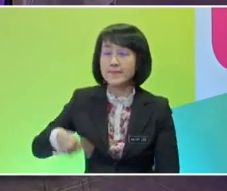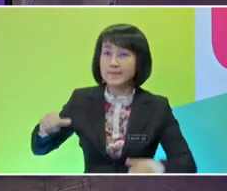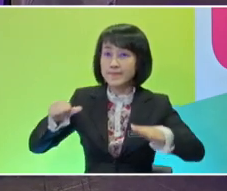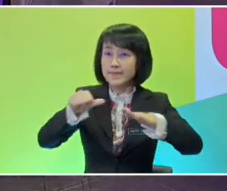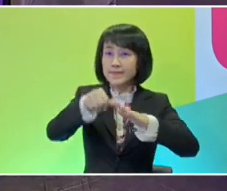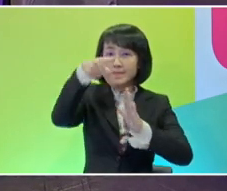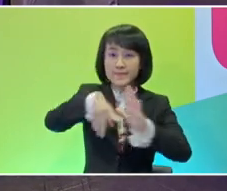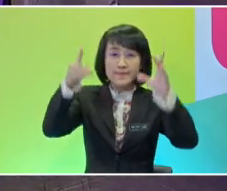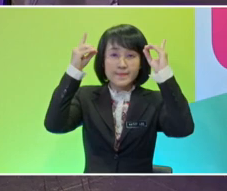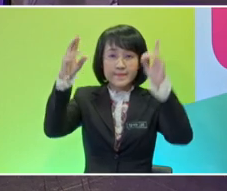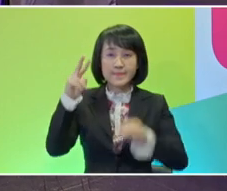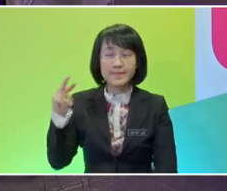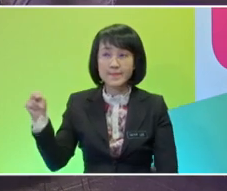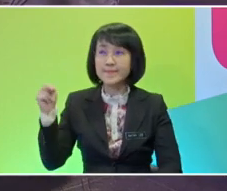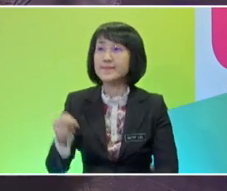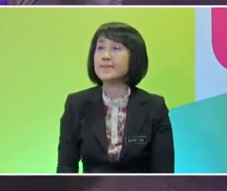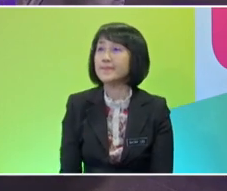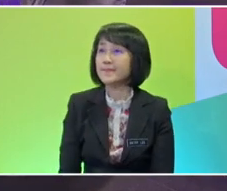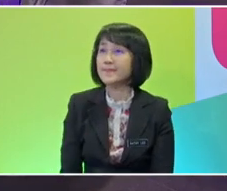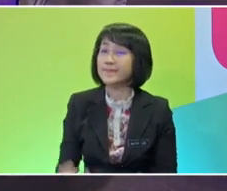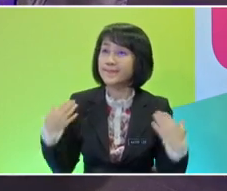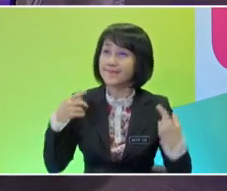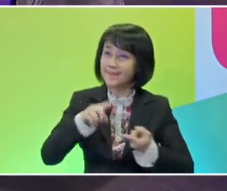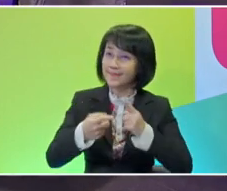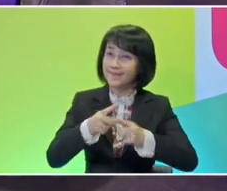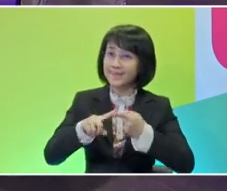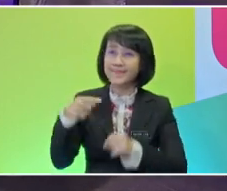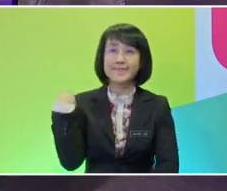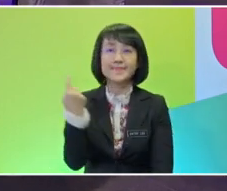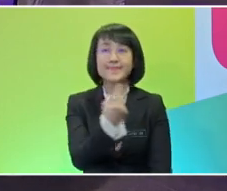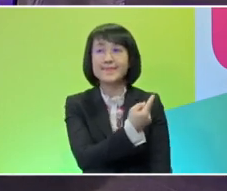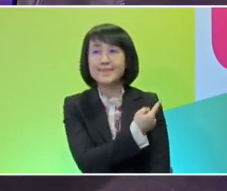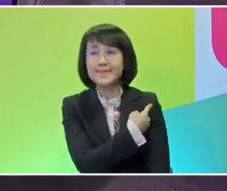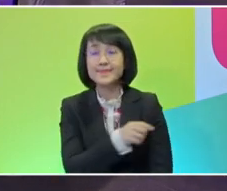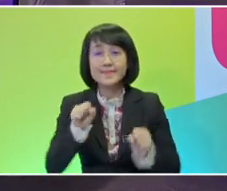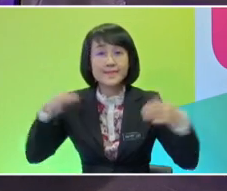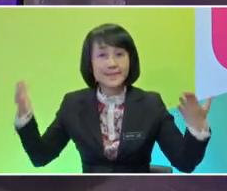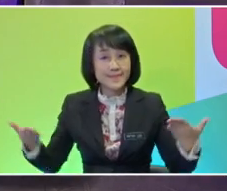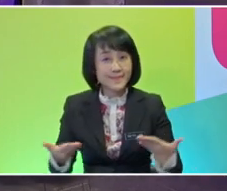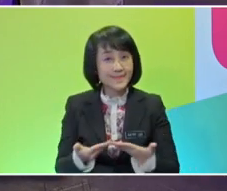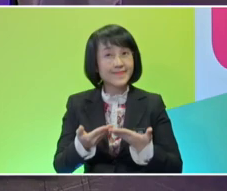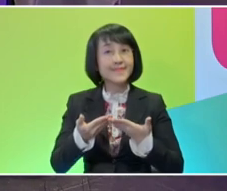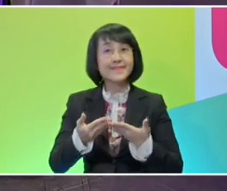Jadi sebelum kita pada hari ini